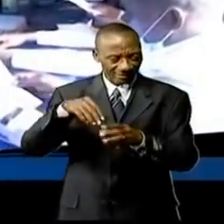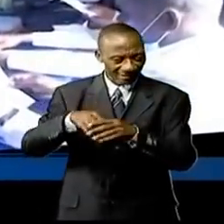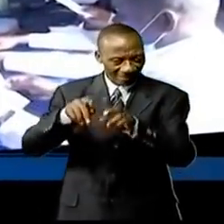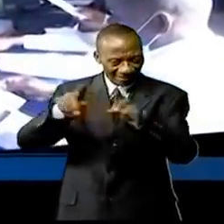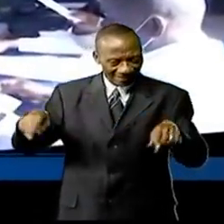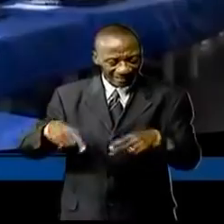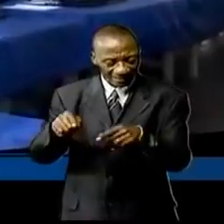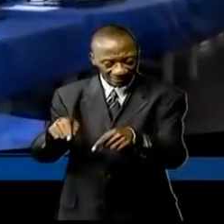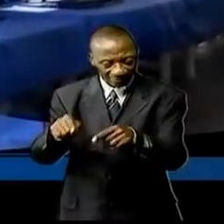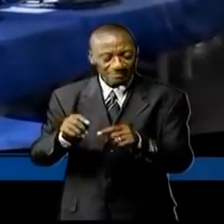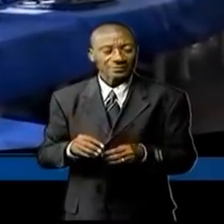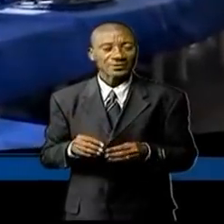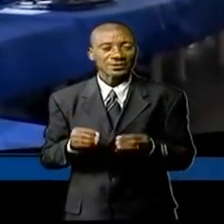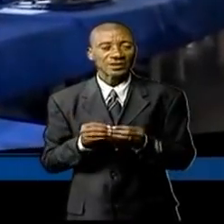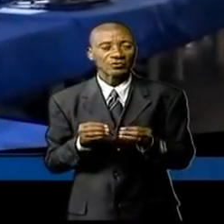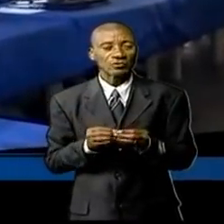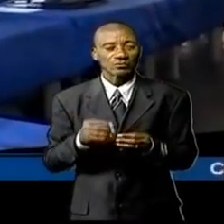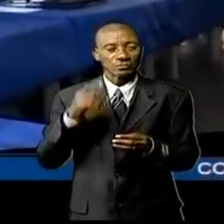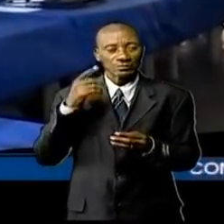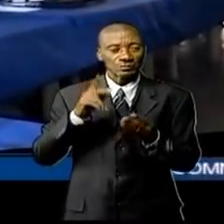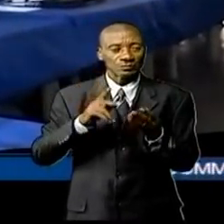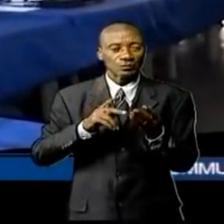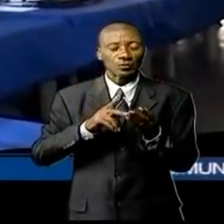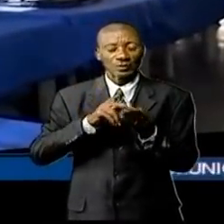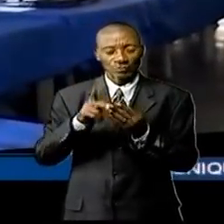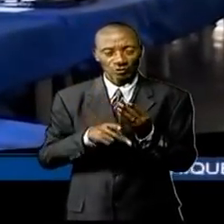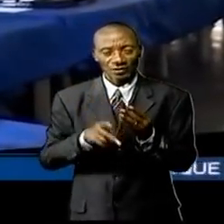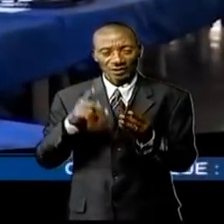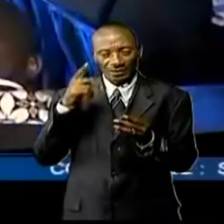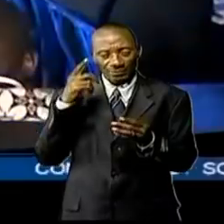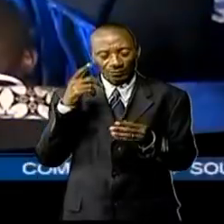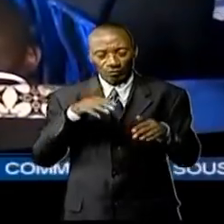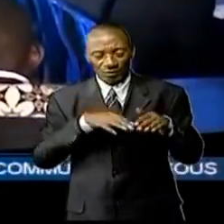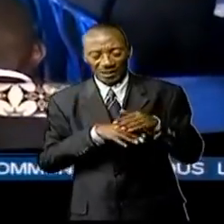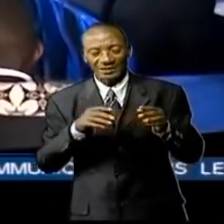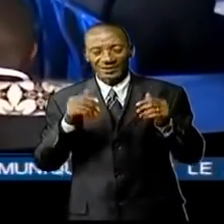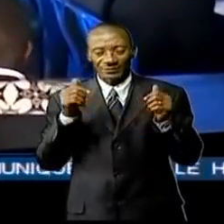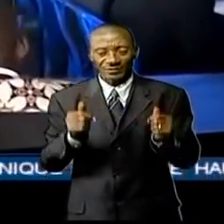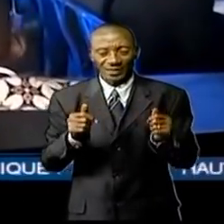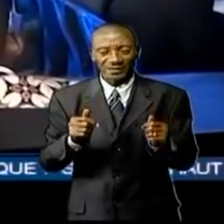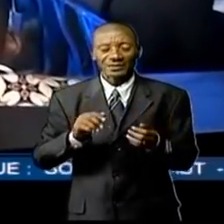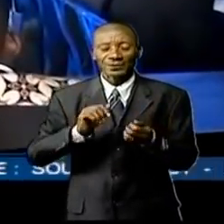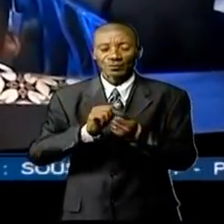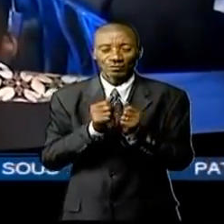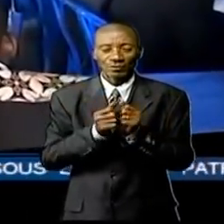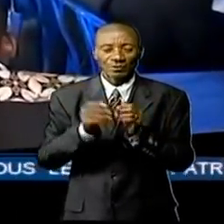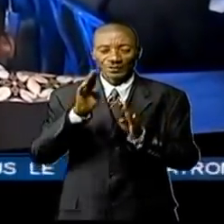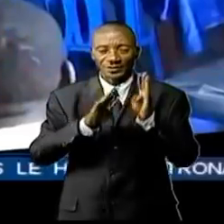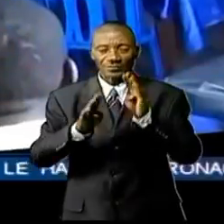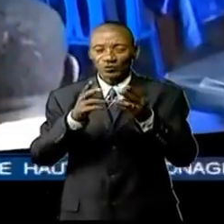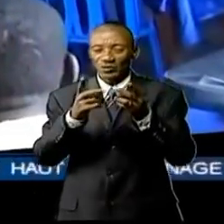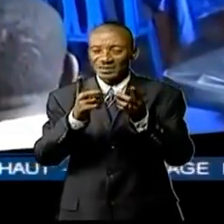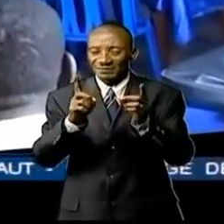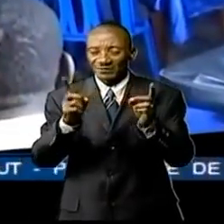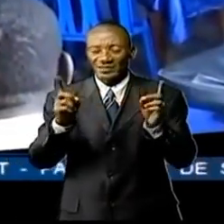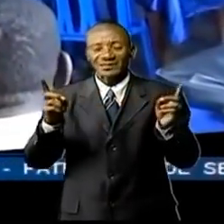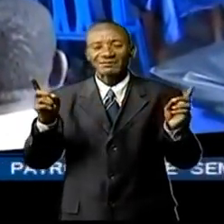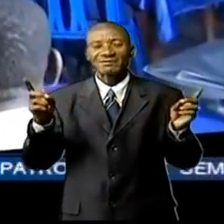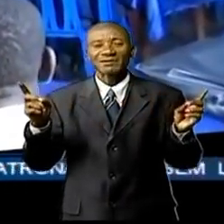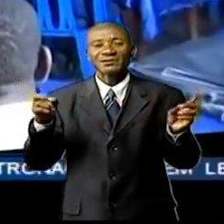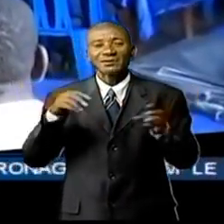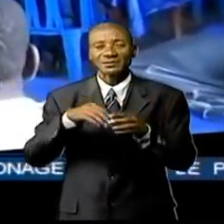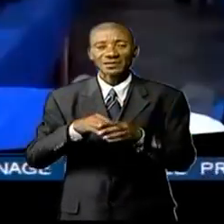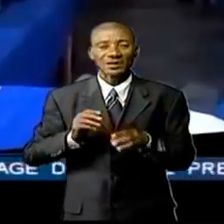assises. Du programme de maintien de la biodiversité et de gestion durable des forêts par la méthode d'évaluation des opportunités et